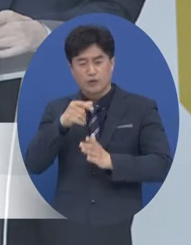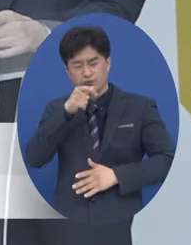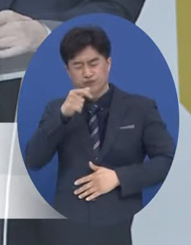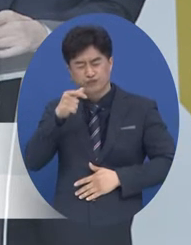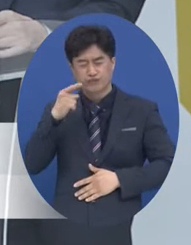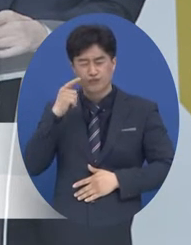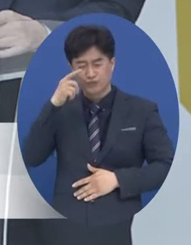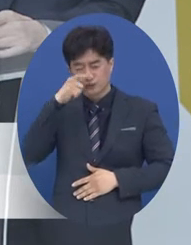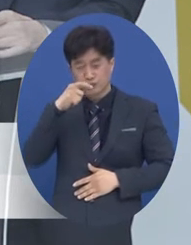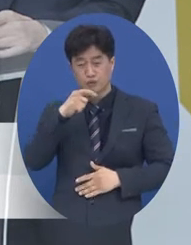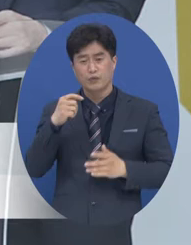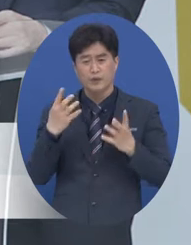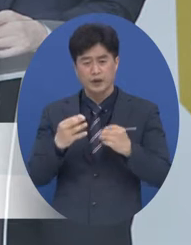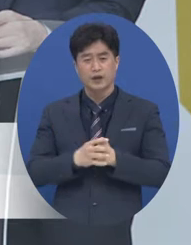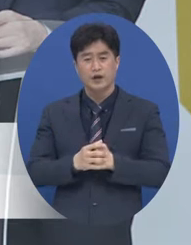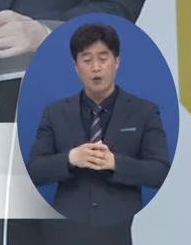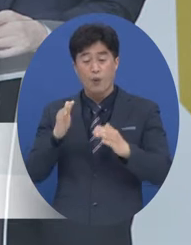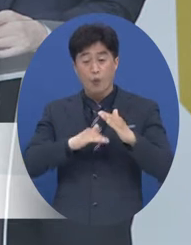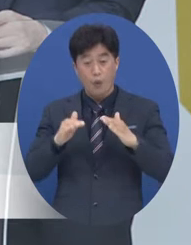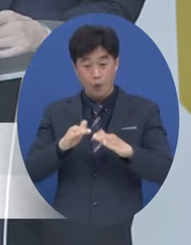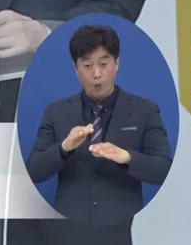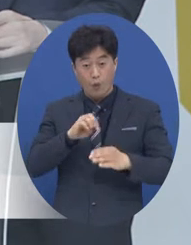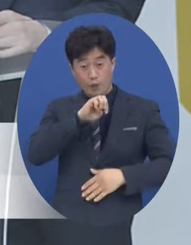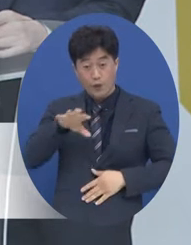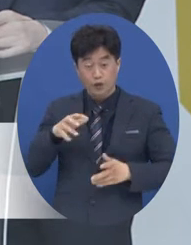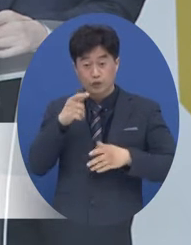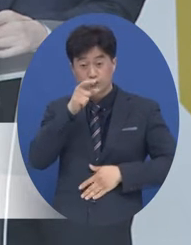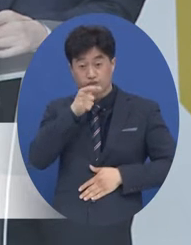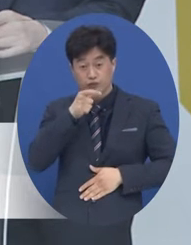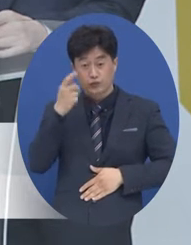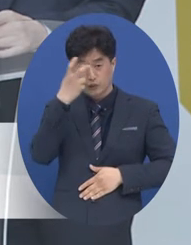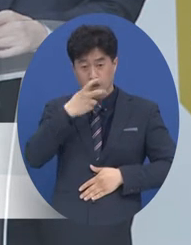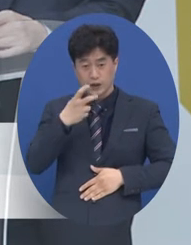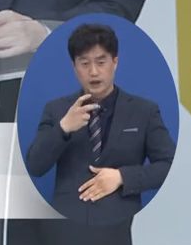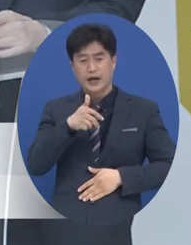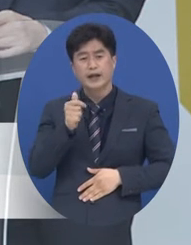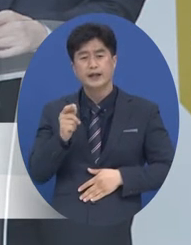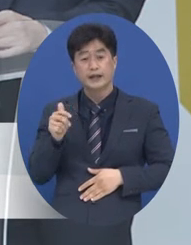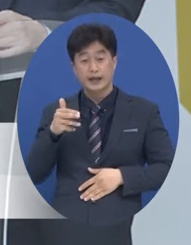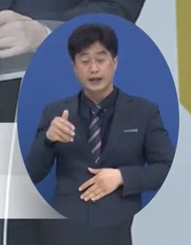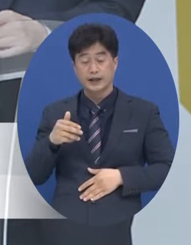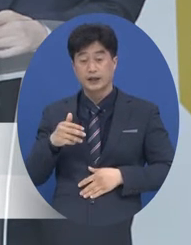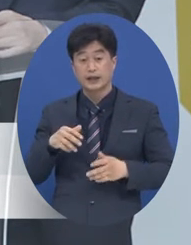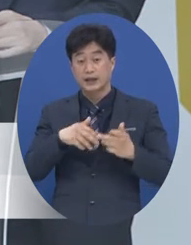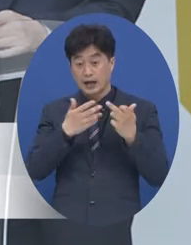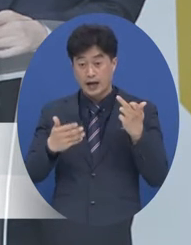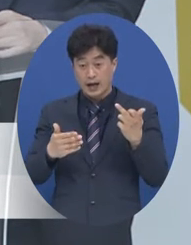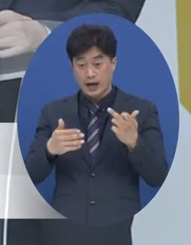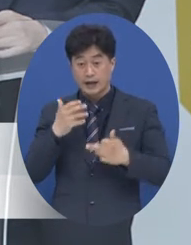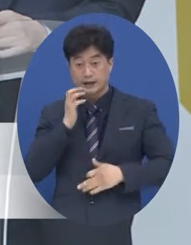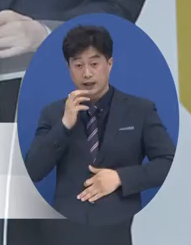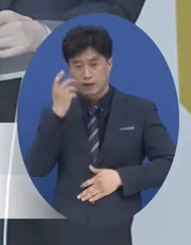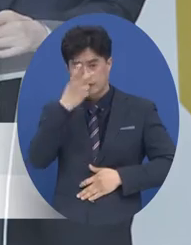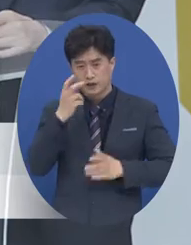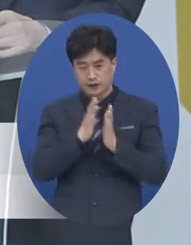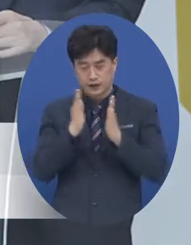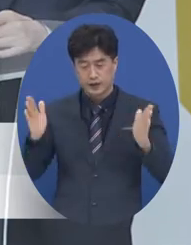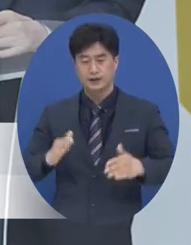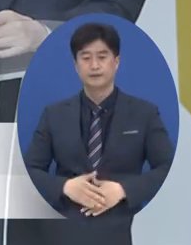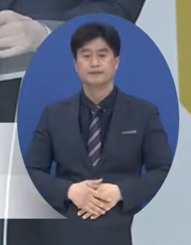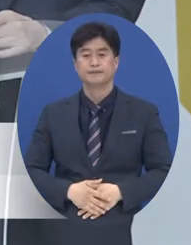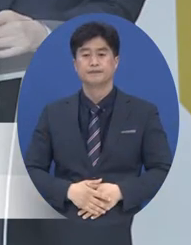데요 경기도가 00 하수나 폐수 처리시설 방뇨 수를 관리해 한탄강 색도 개선에 나섭니다 경기 gtv